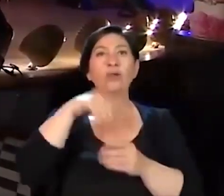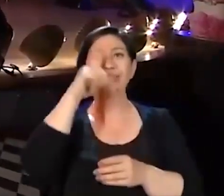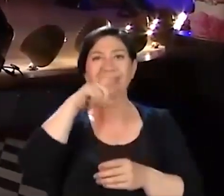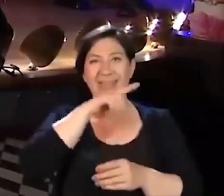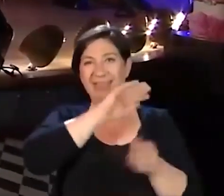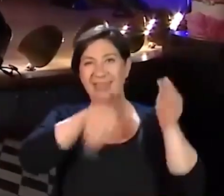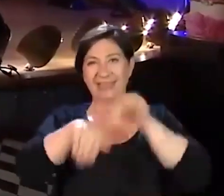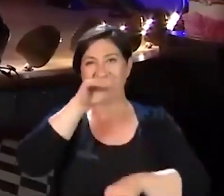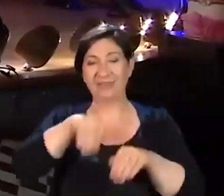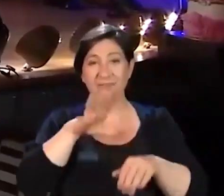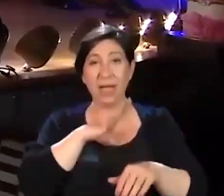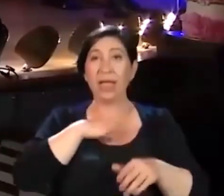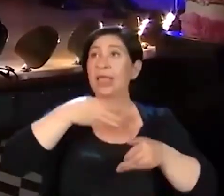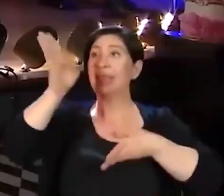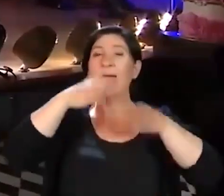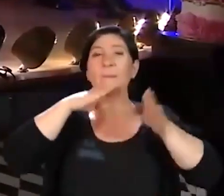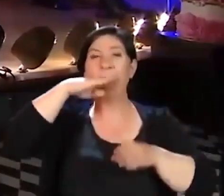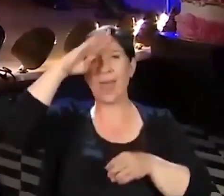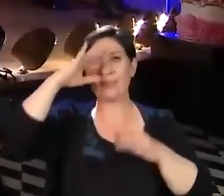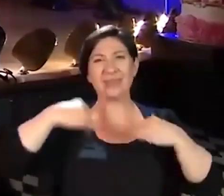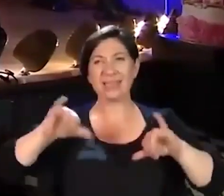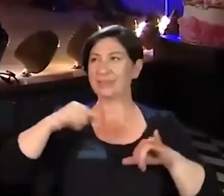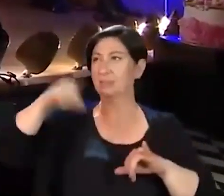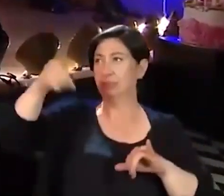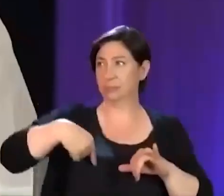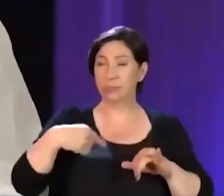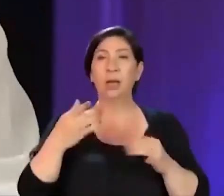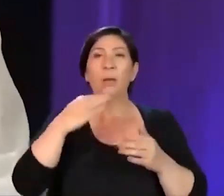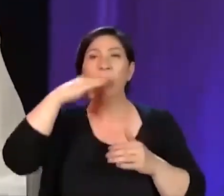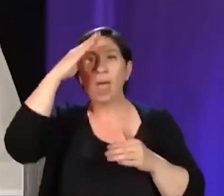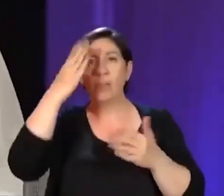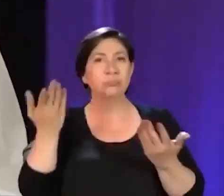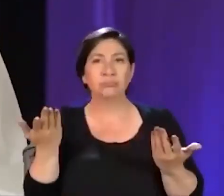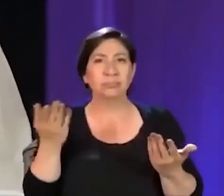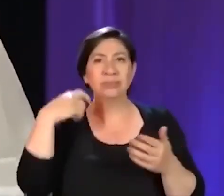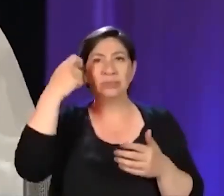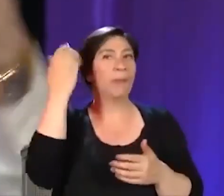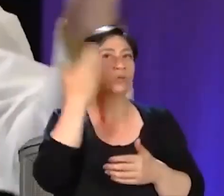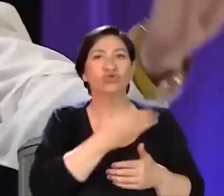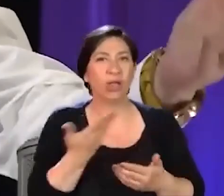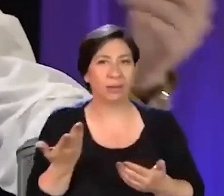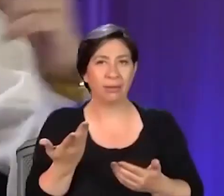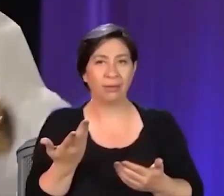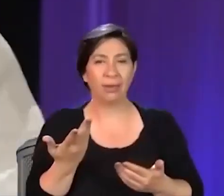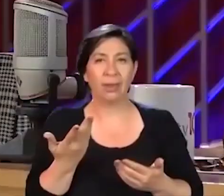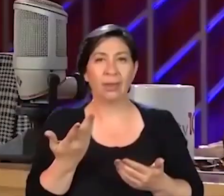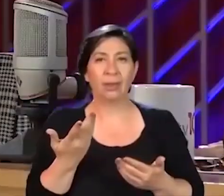için. Gidenler belki bir bayram tatili için gidilecek, dönecek. Bayramda sinemaya gidilecek.